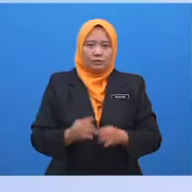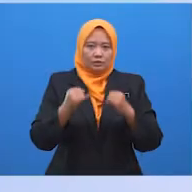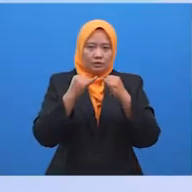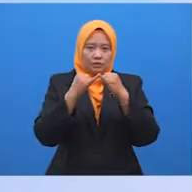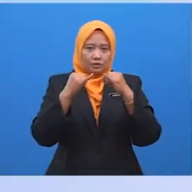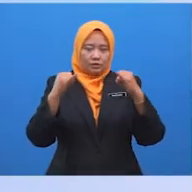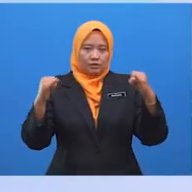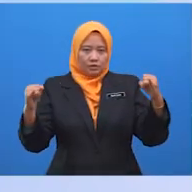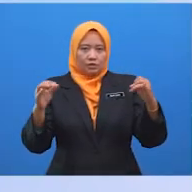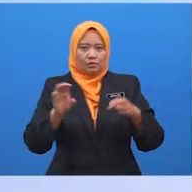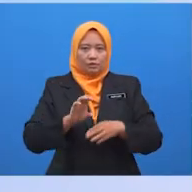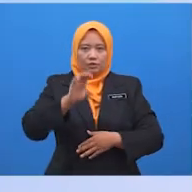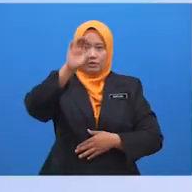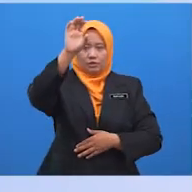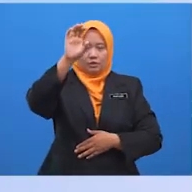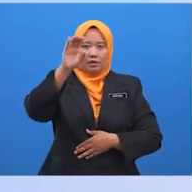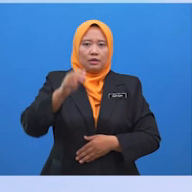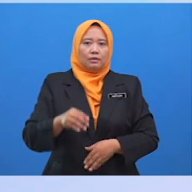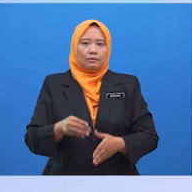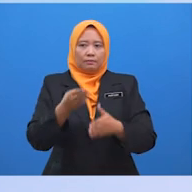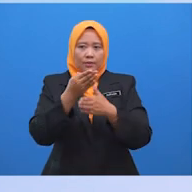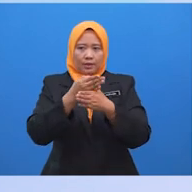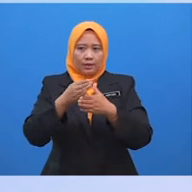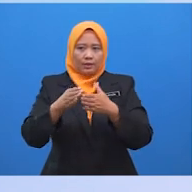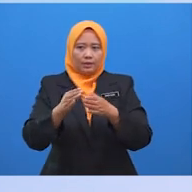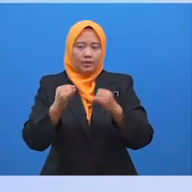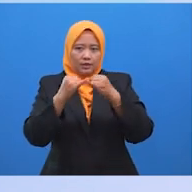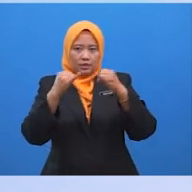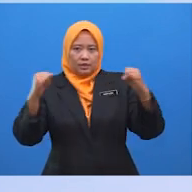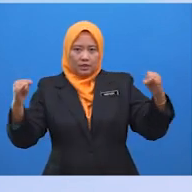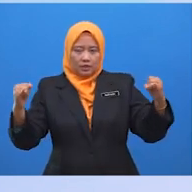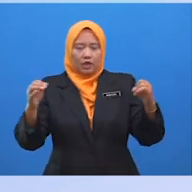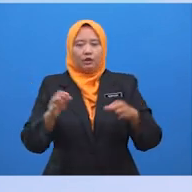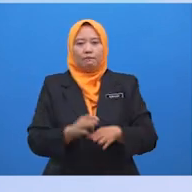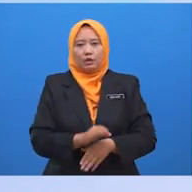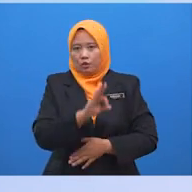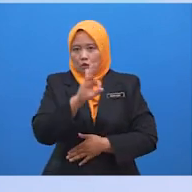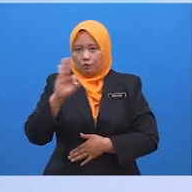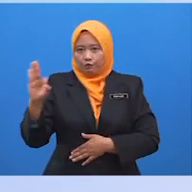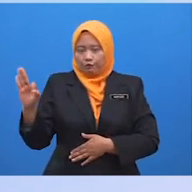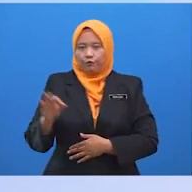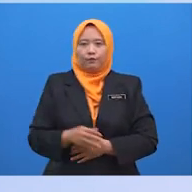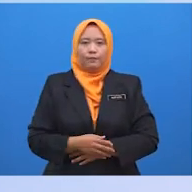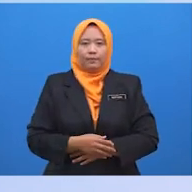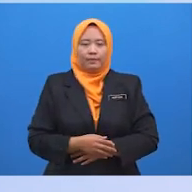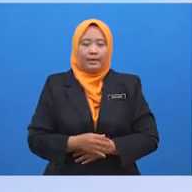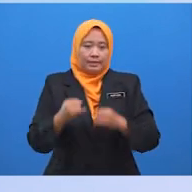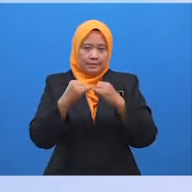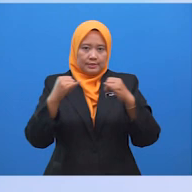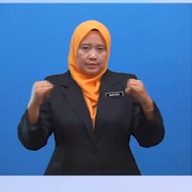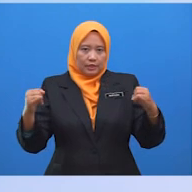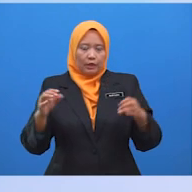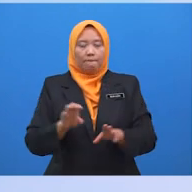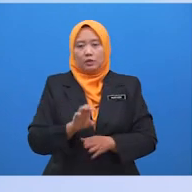jarak mencancang bahagi jarak mengufuk, di mana jarak mencancang ialah